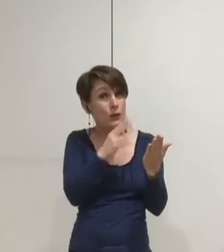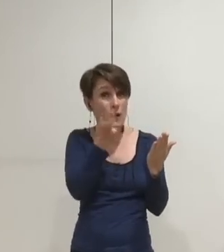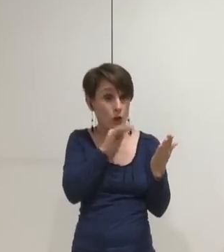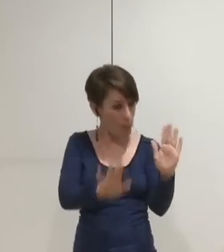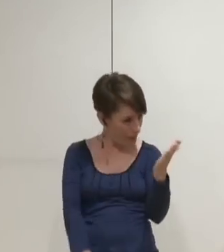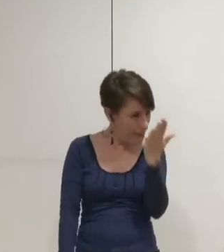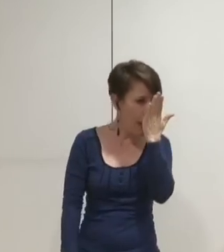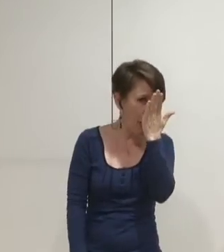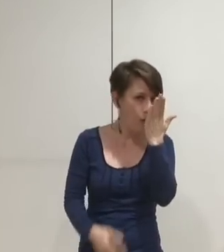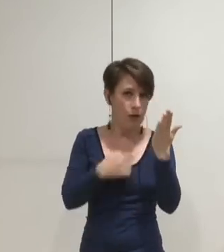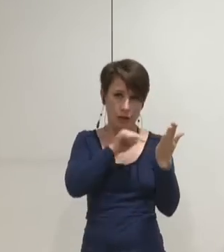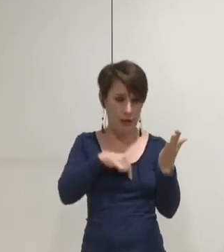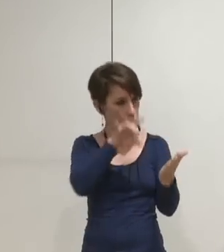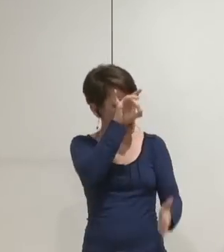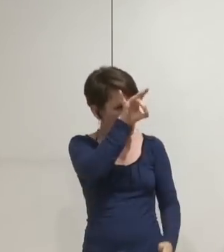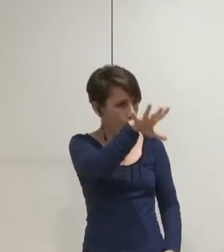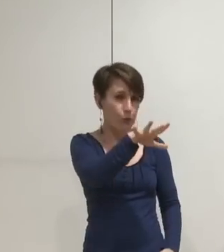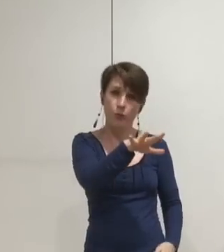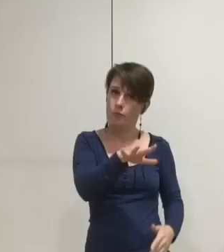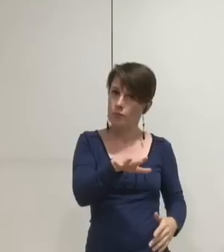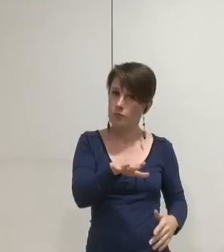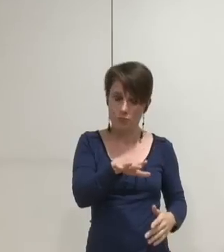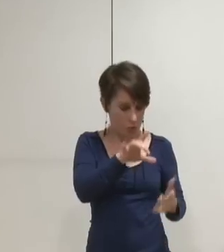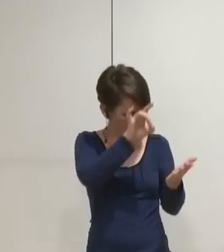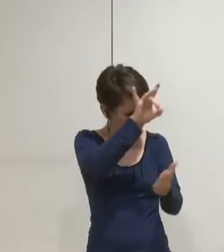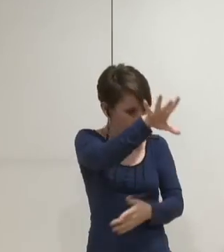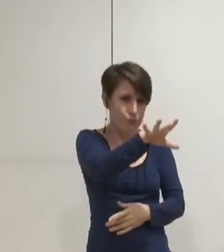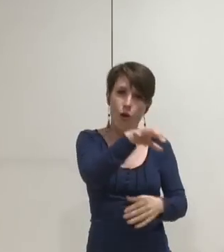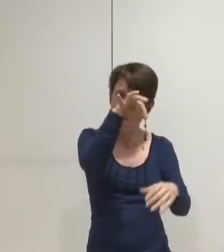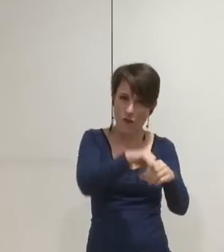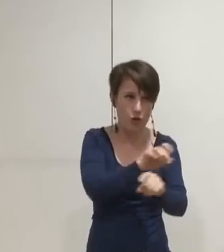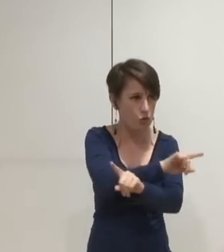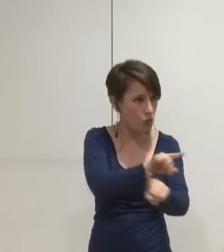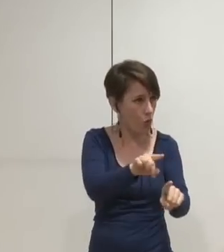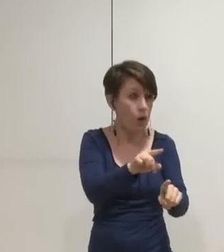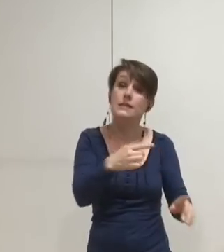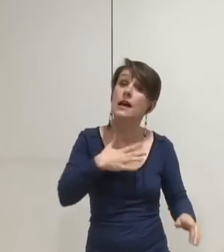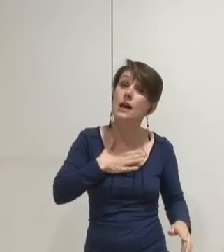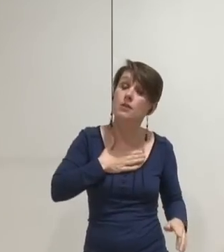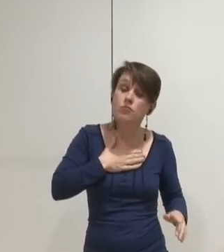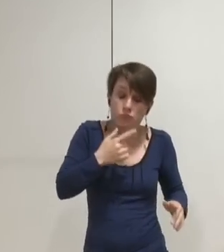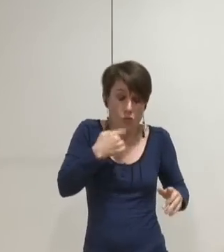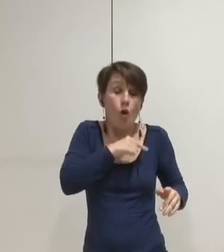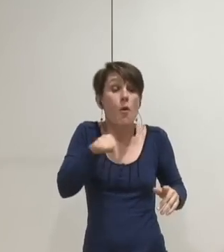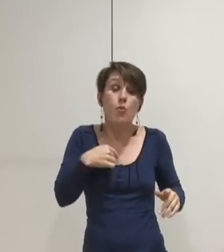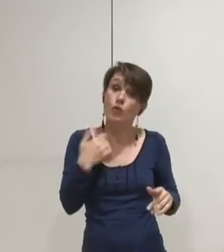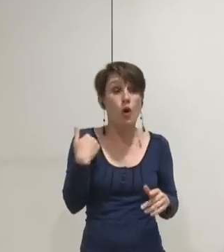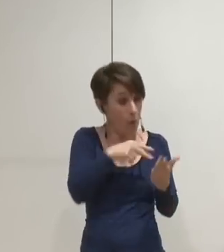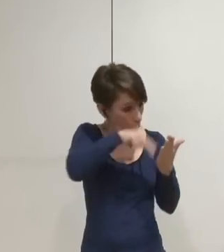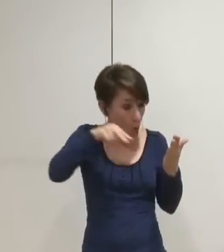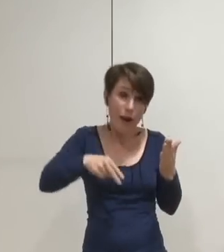est irrecevable euh si vous souhaitez que nous le voons mais ceci dit c'est notre notre lecture entre 15h et